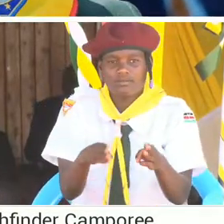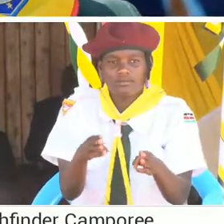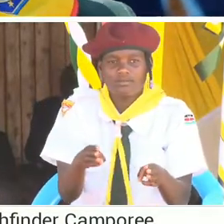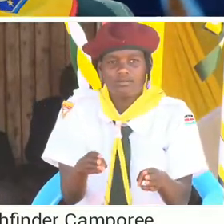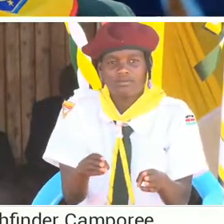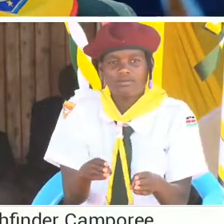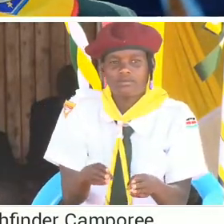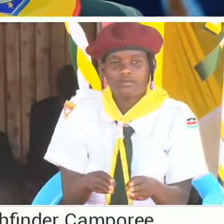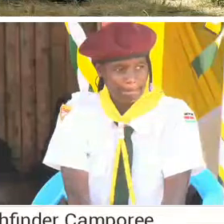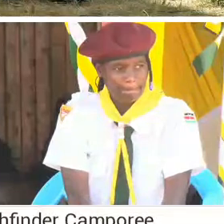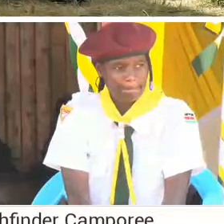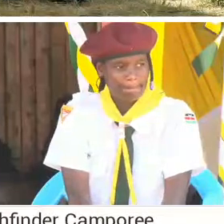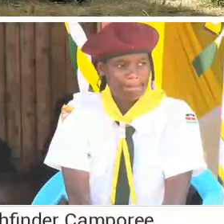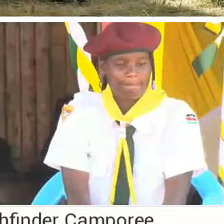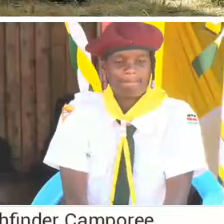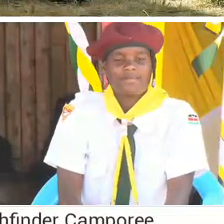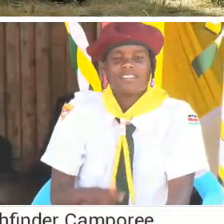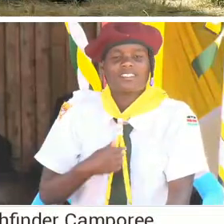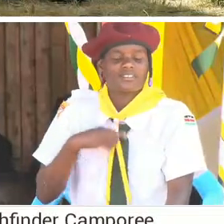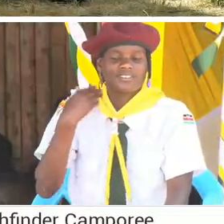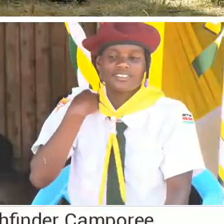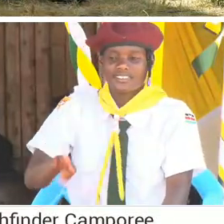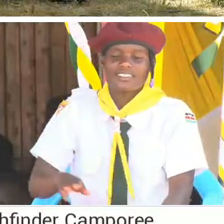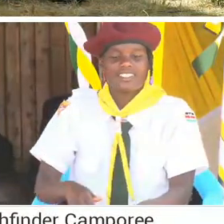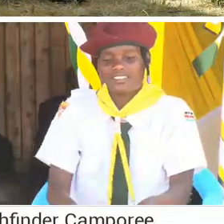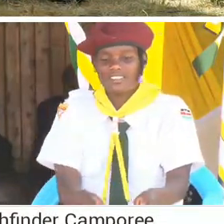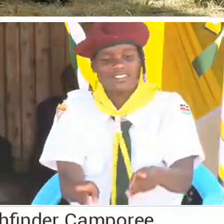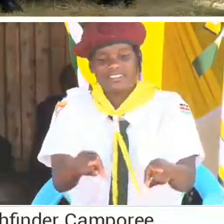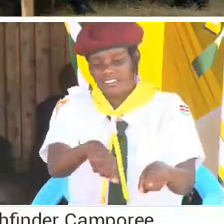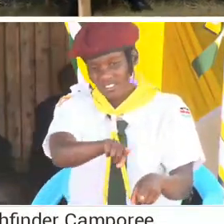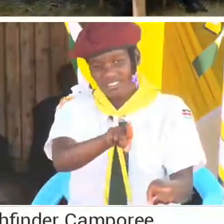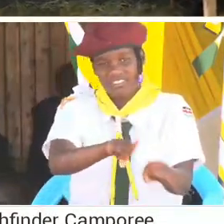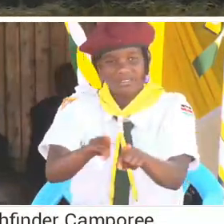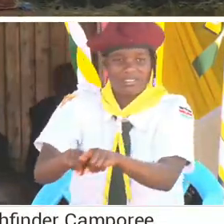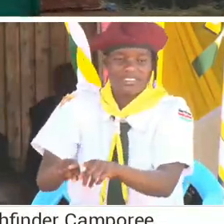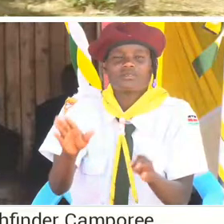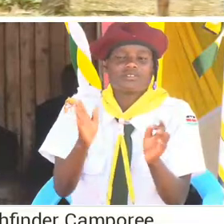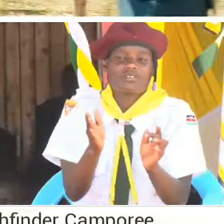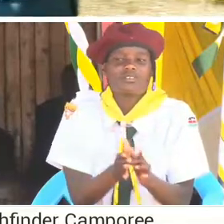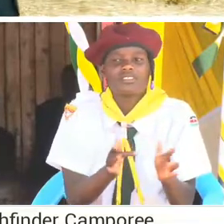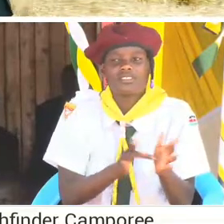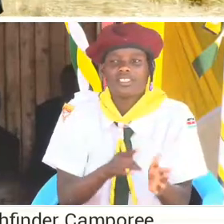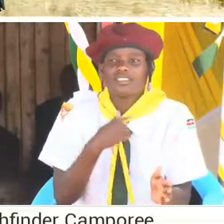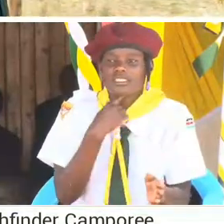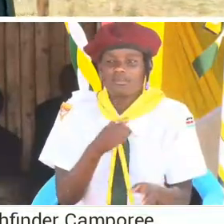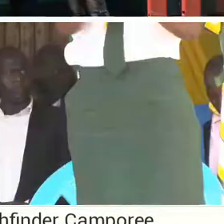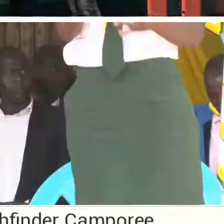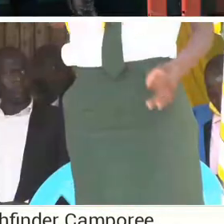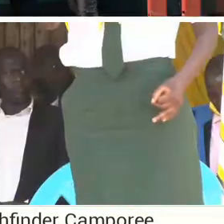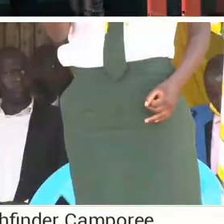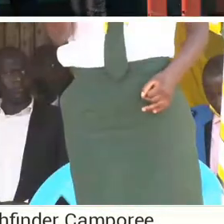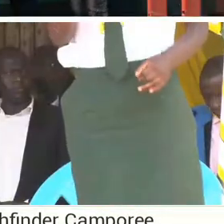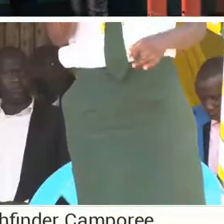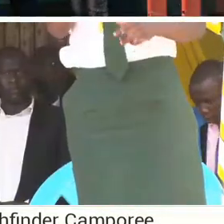Na natamani niwaeleze njia kuu, hiyo njia yako. Hatutaki hiyo njia. Yaani endeni njia hii, haya ni maisha yao kwa Yesu